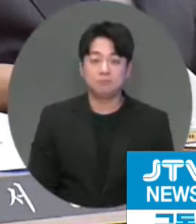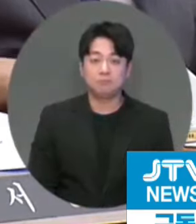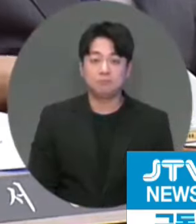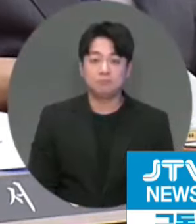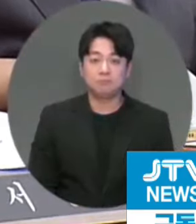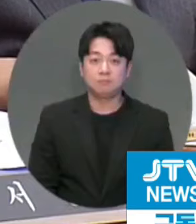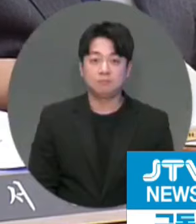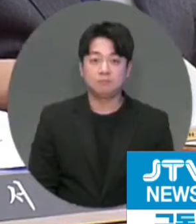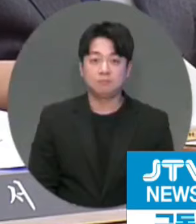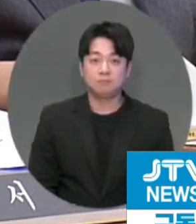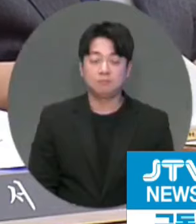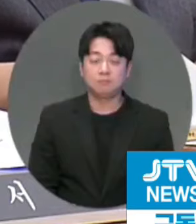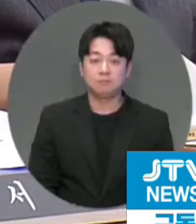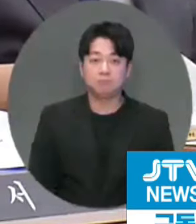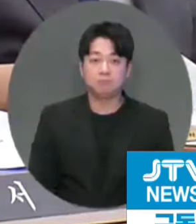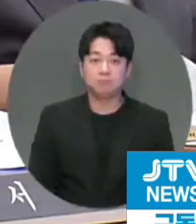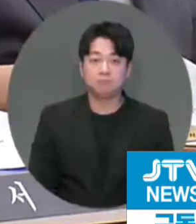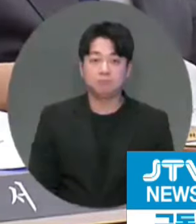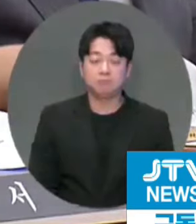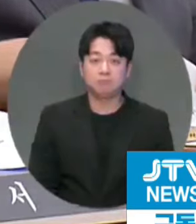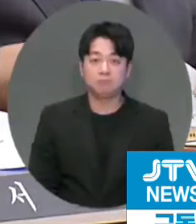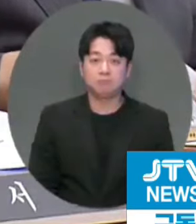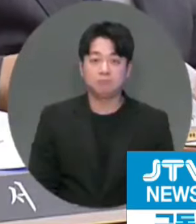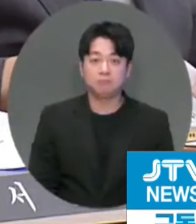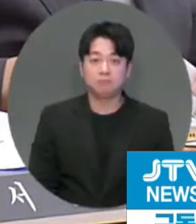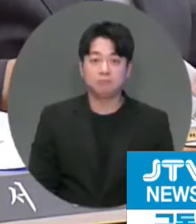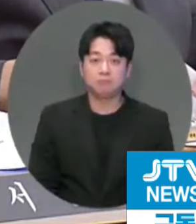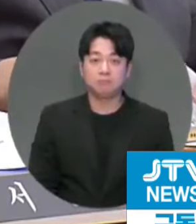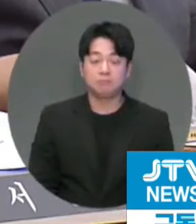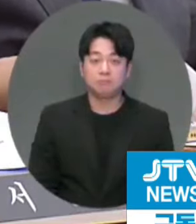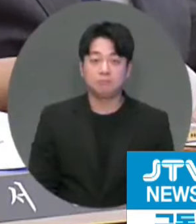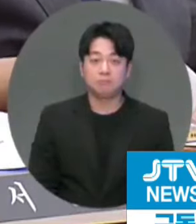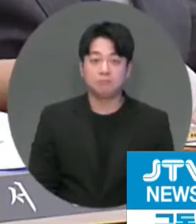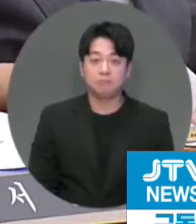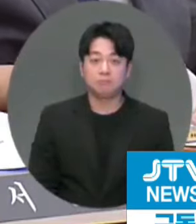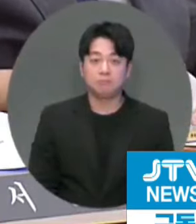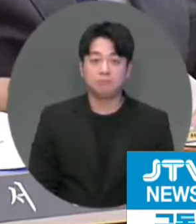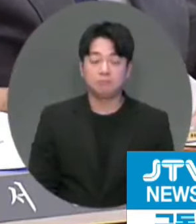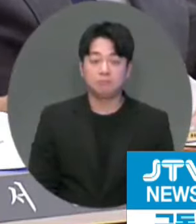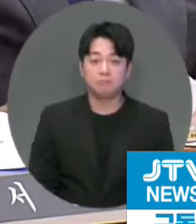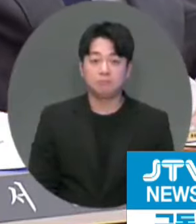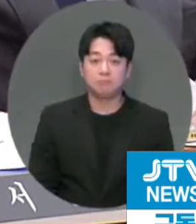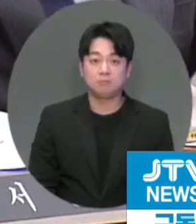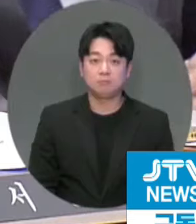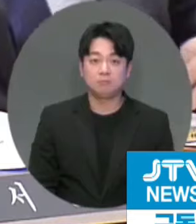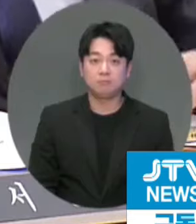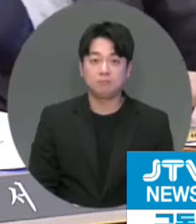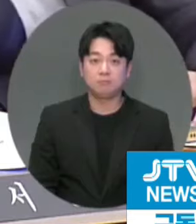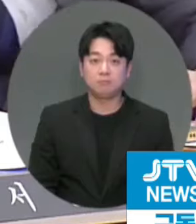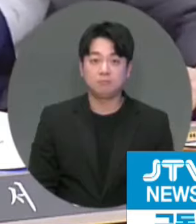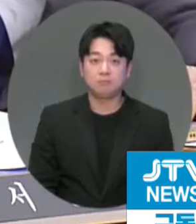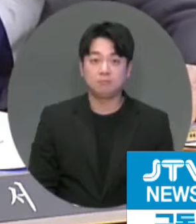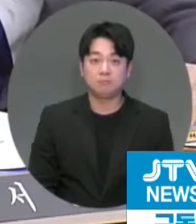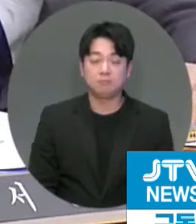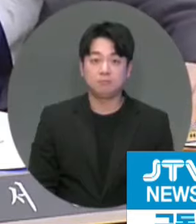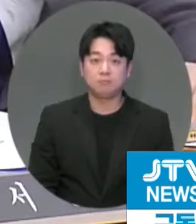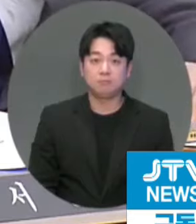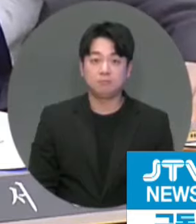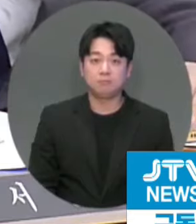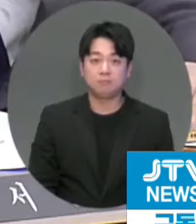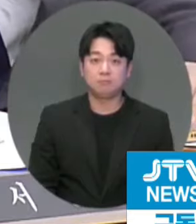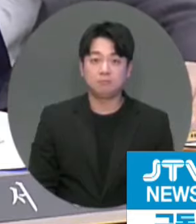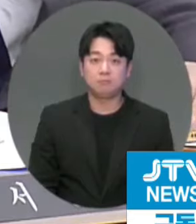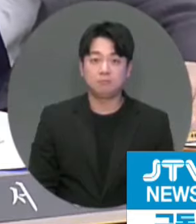그런답니다. 위인이 미인이던데요. 가족에 대한 위협까지 느끼고 있습니다. 이런데 좀 단단한 모습, 그리고 강한